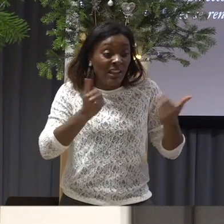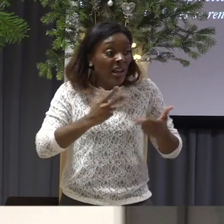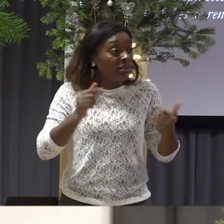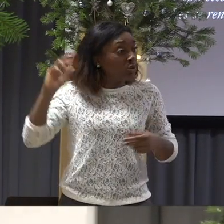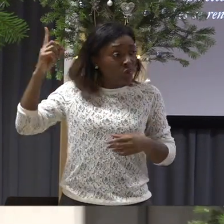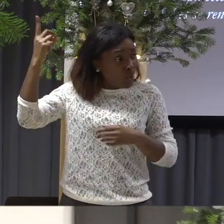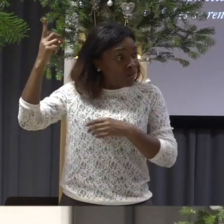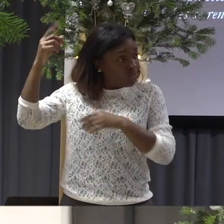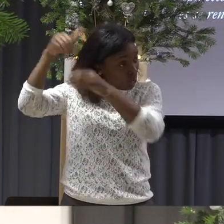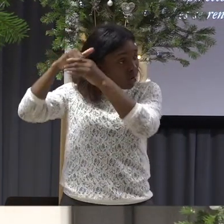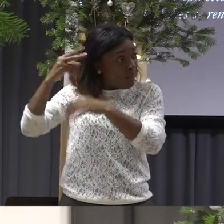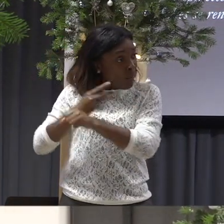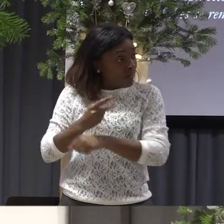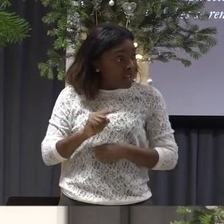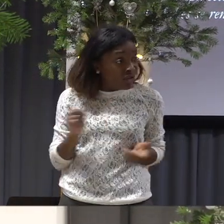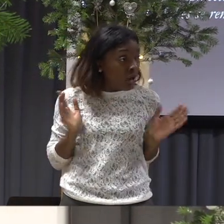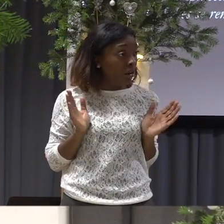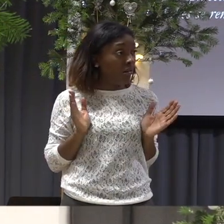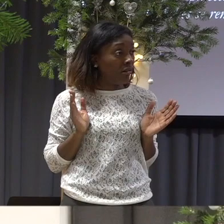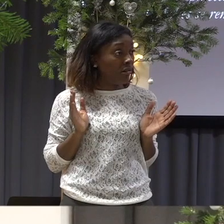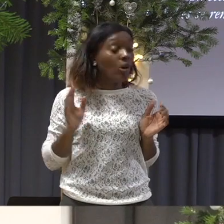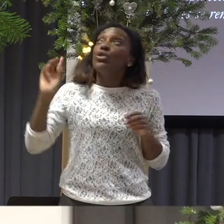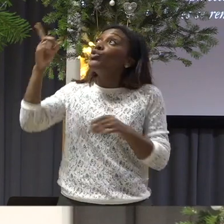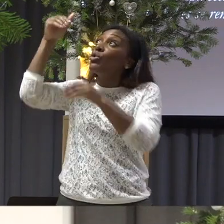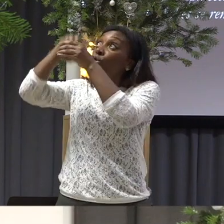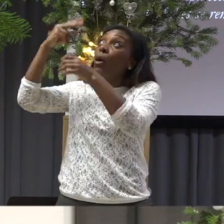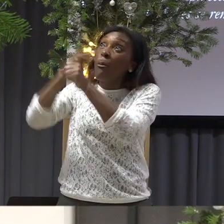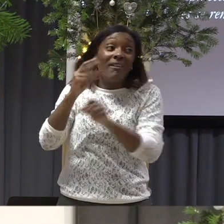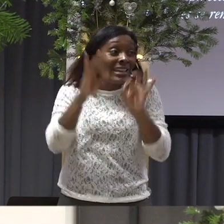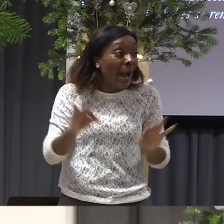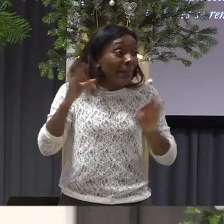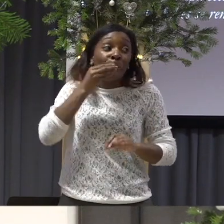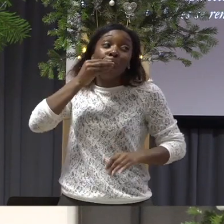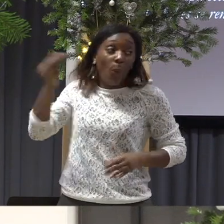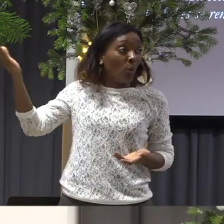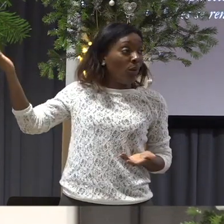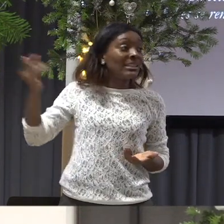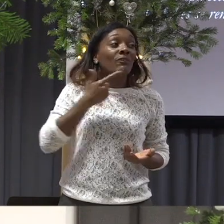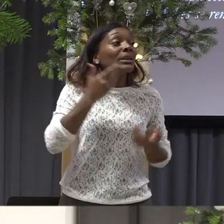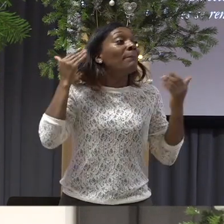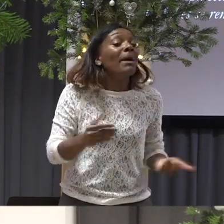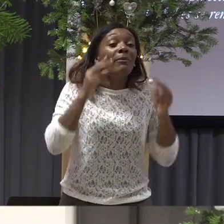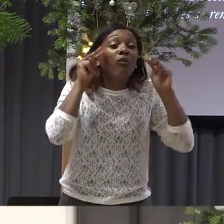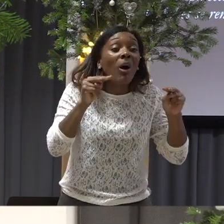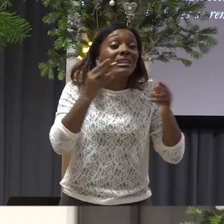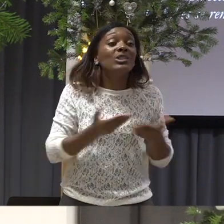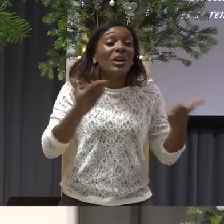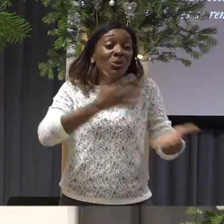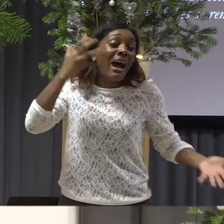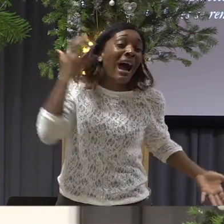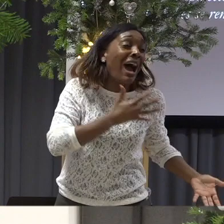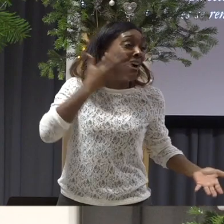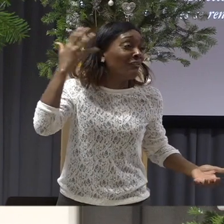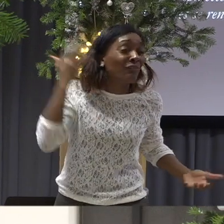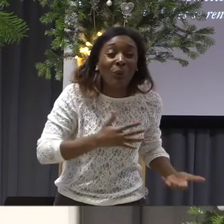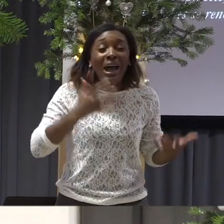Jérémie, je veux repasser en mon cœur. Je veux repasser en mon cœur ce qui va me donner de l'espérance. Je ne